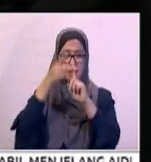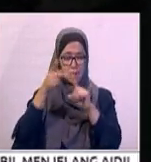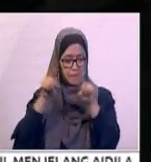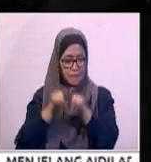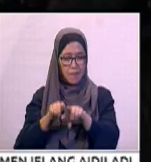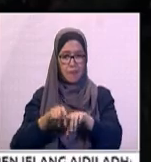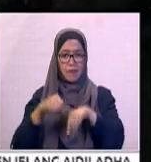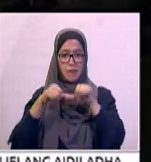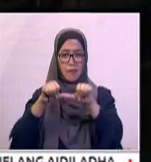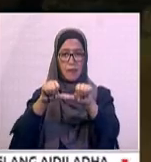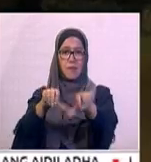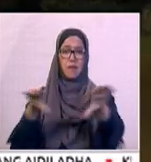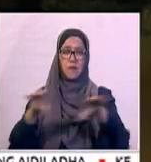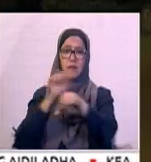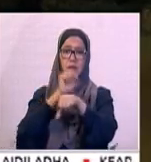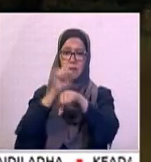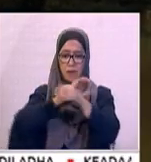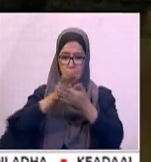menerima laporan.